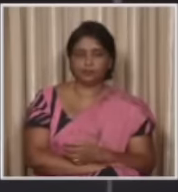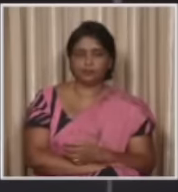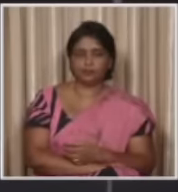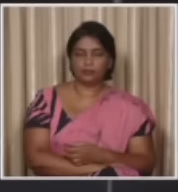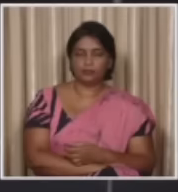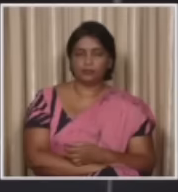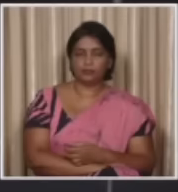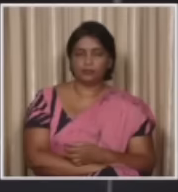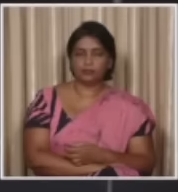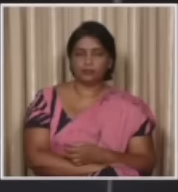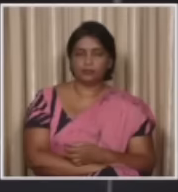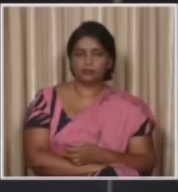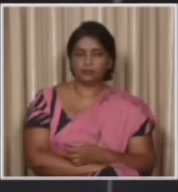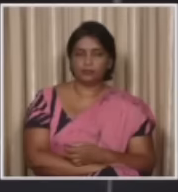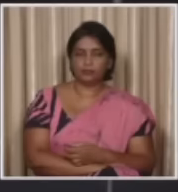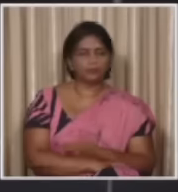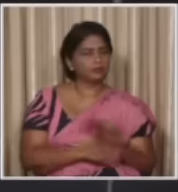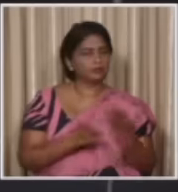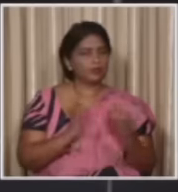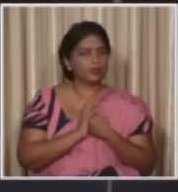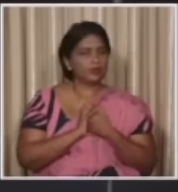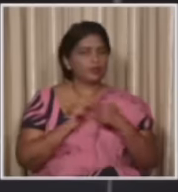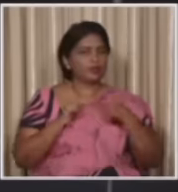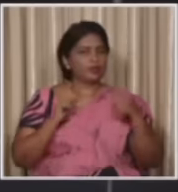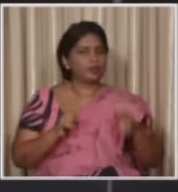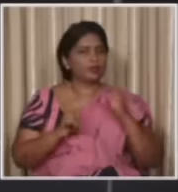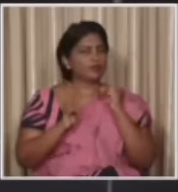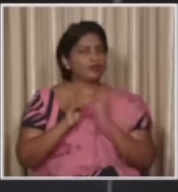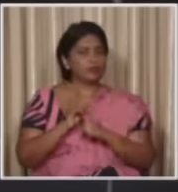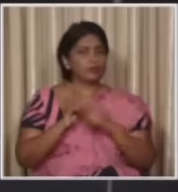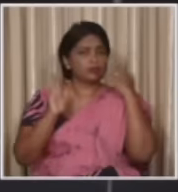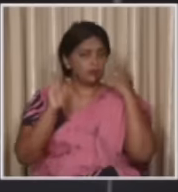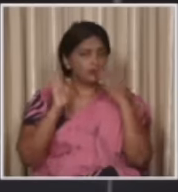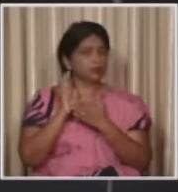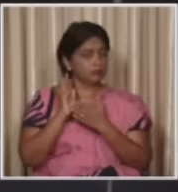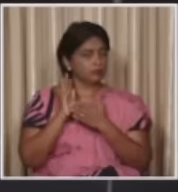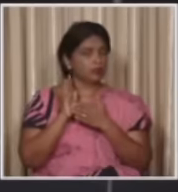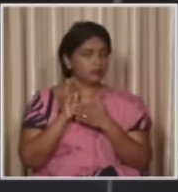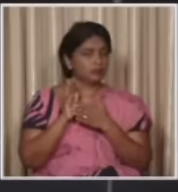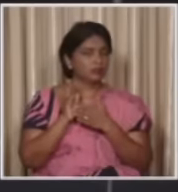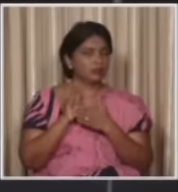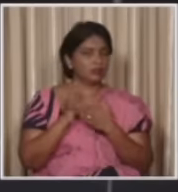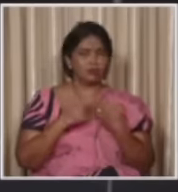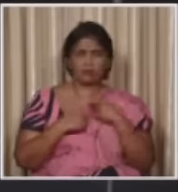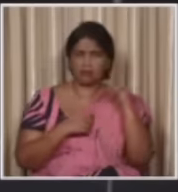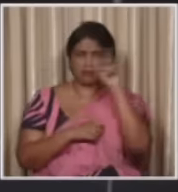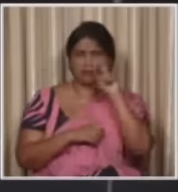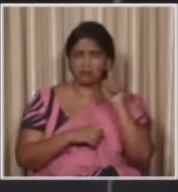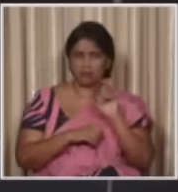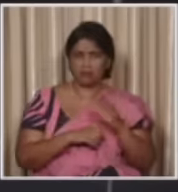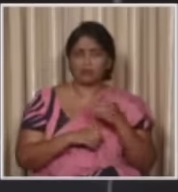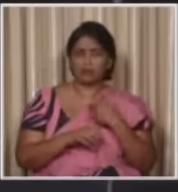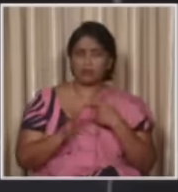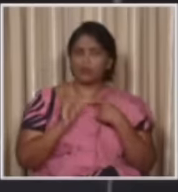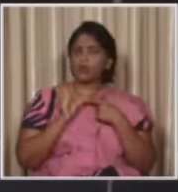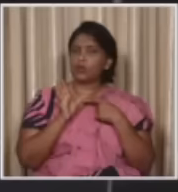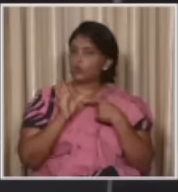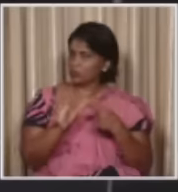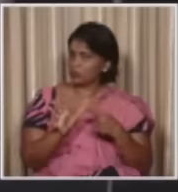හරි ඉතින් දැන් ගරු විපක්ෂ සංවිධායකතුමා මේ ගැන අවධානය යොමු කරන්න දැන් මට තියෙන ප්‍රශ්නේ මේකට මම පිළිතුරු